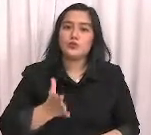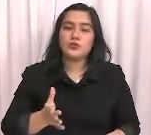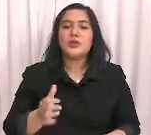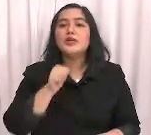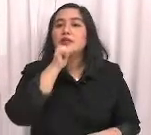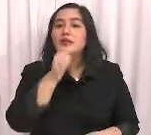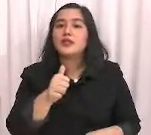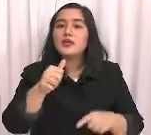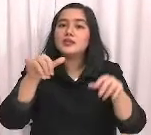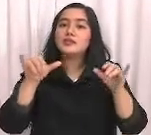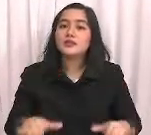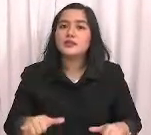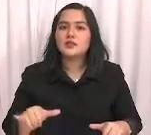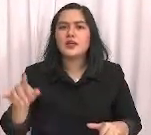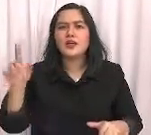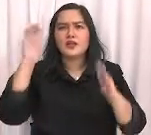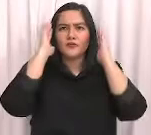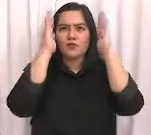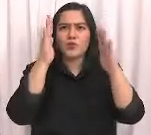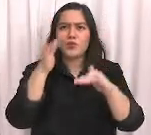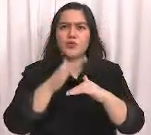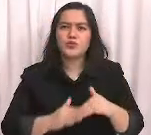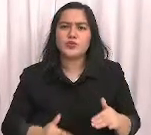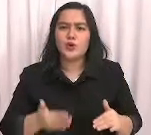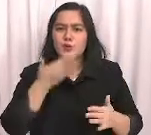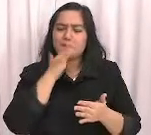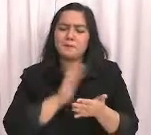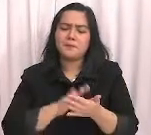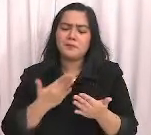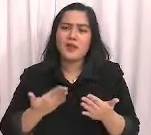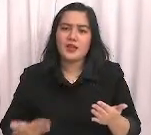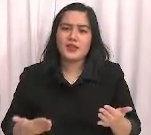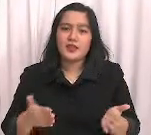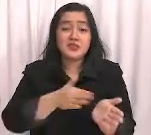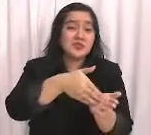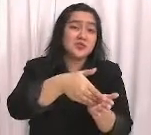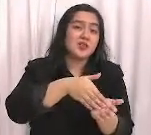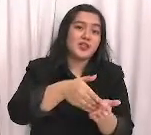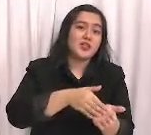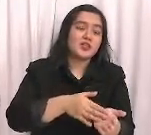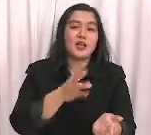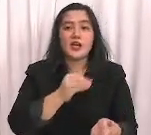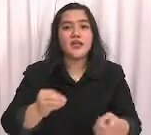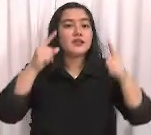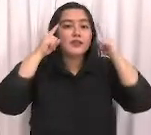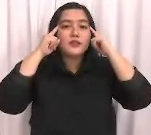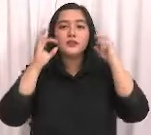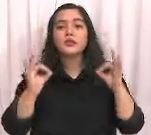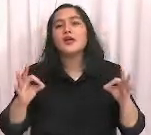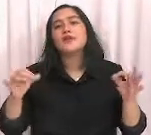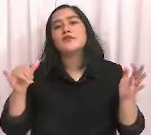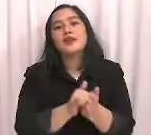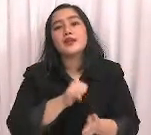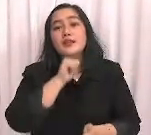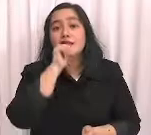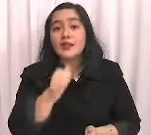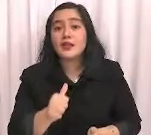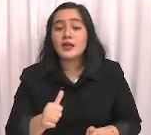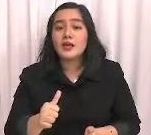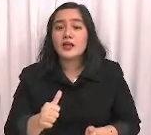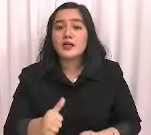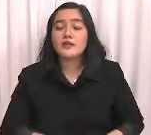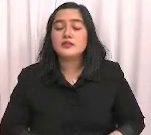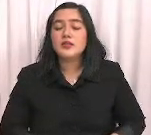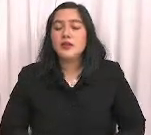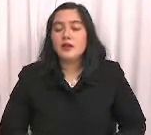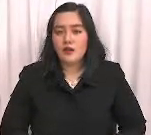sabi niya, I will not do it. I will not do evil. Amen. All Amen the days of my life. Yan ang kailangan ngayon ng lahat. Actually,